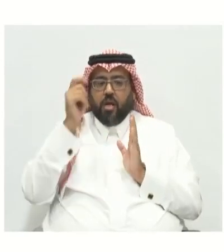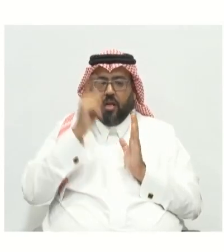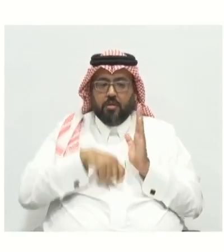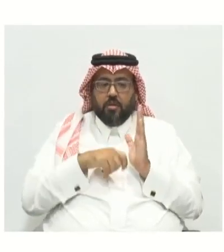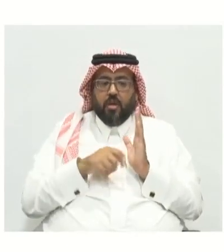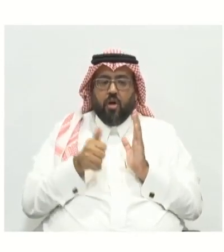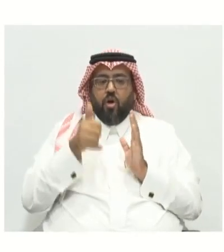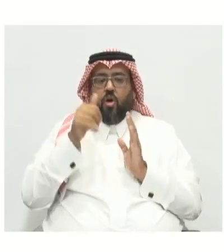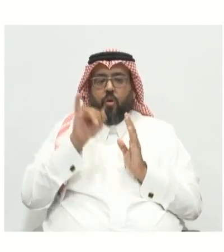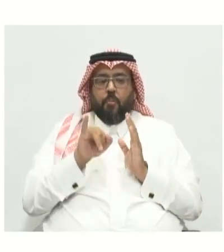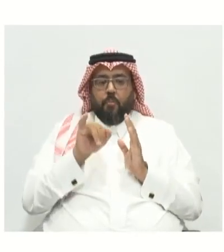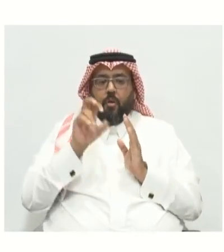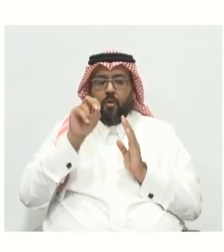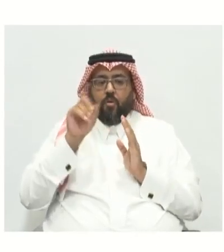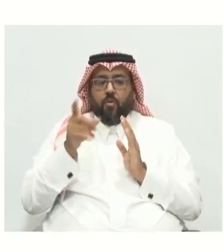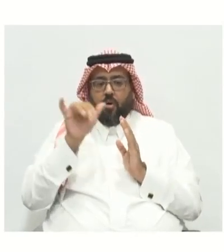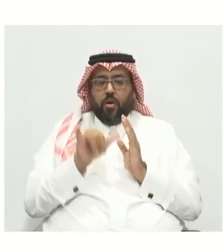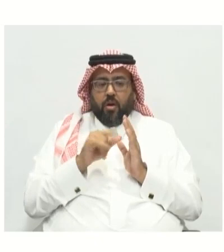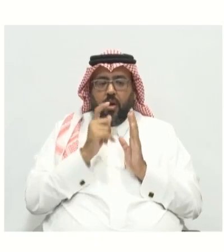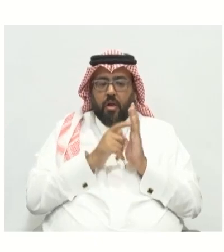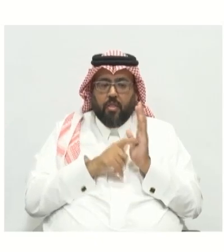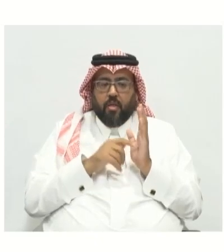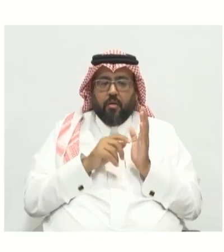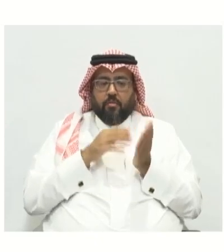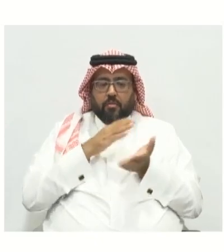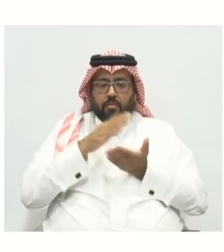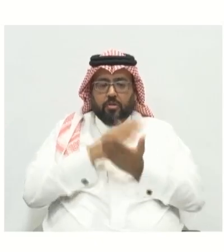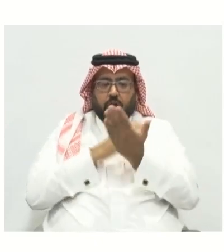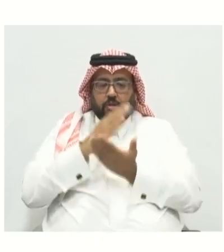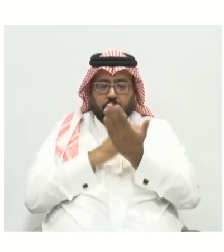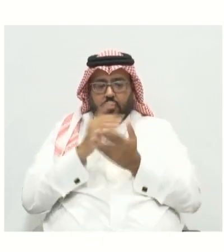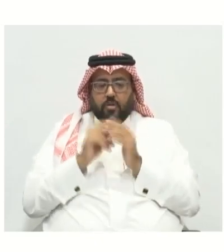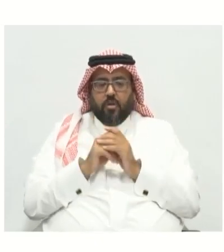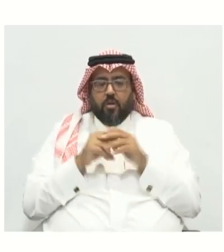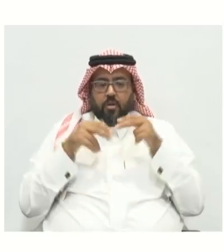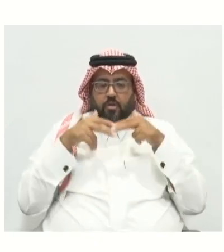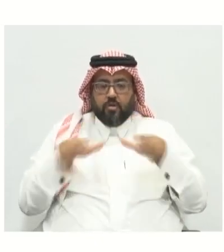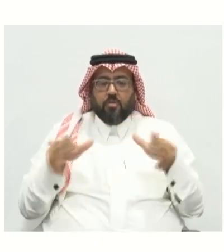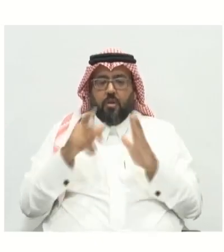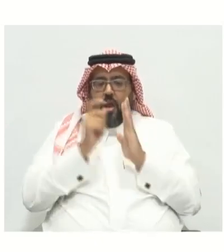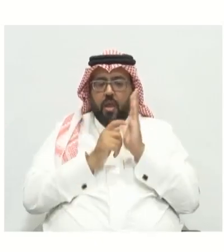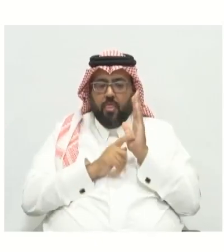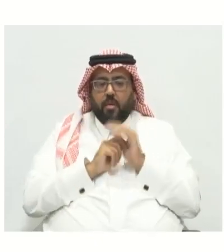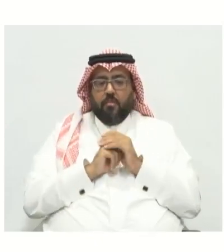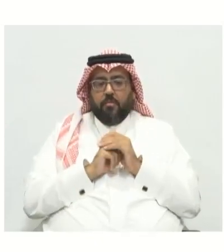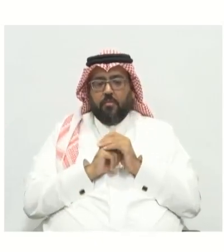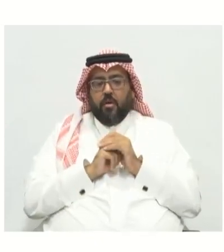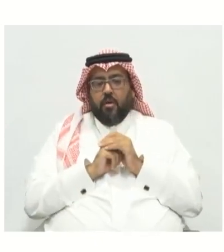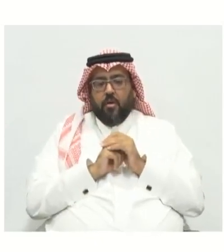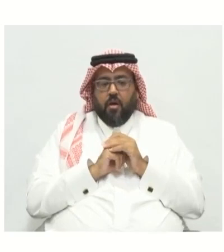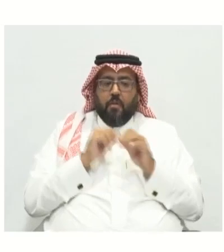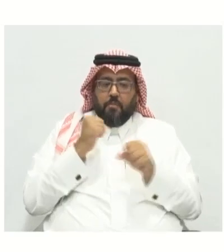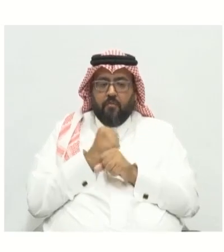ما نصت عليه الماده ال 3ب من نظام المطبوعات والنشر ومن ضمن اهدافها نشر الانظمه بحيث تكون ناف